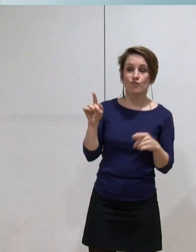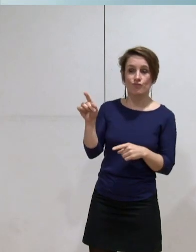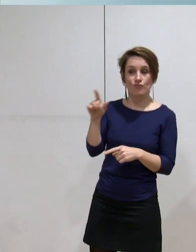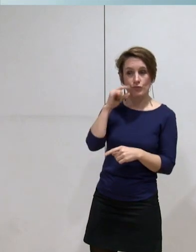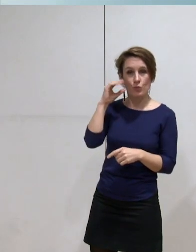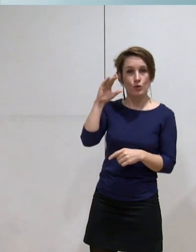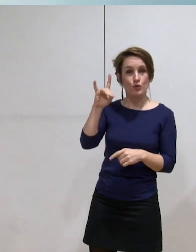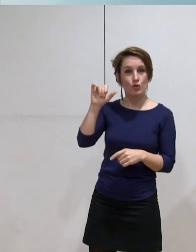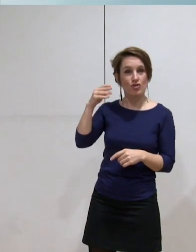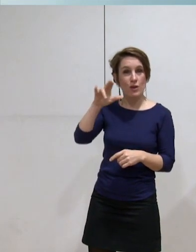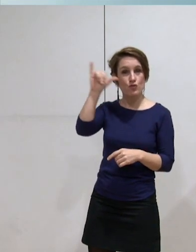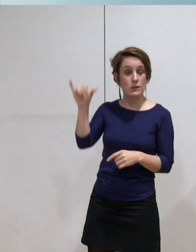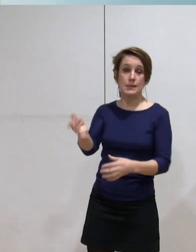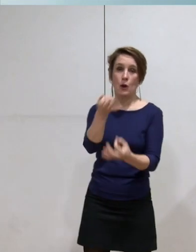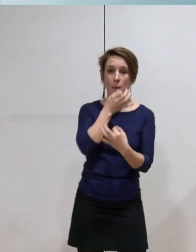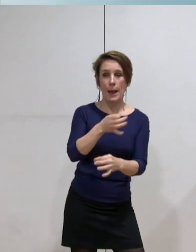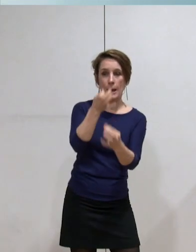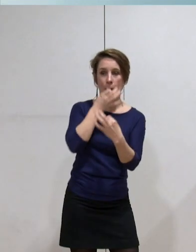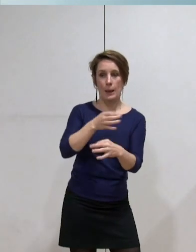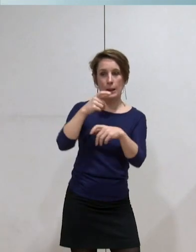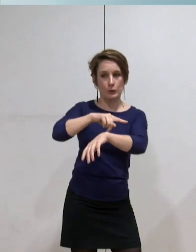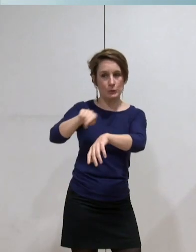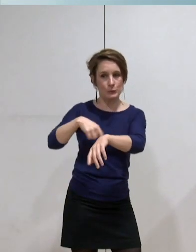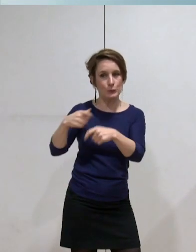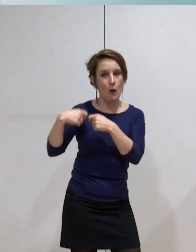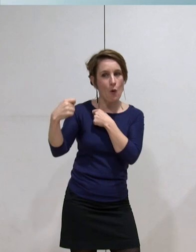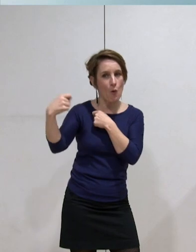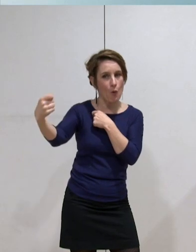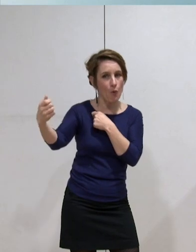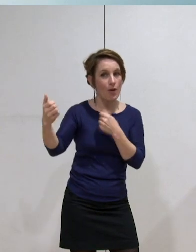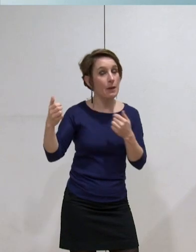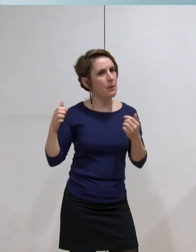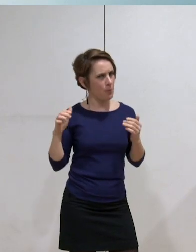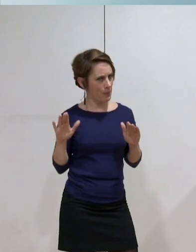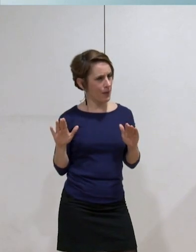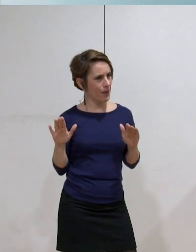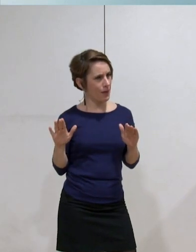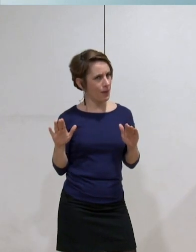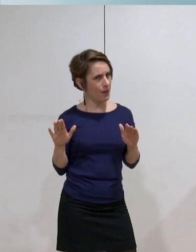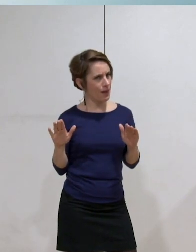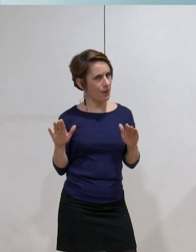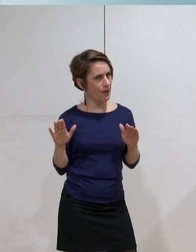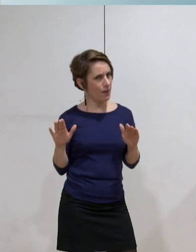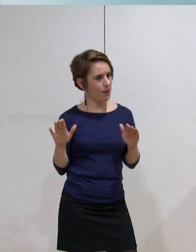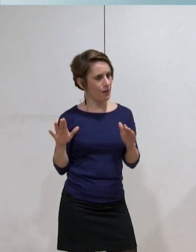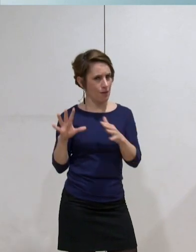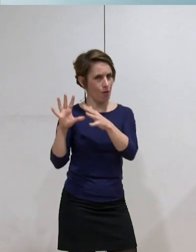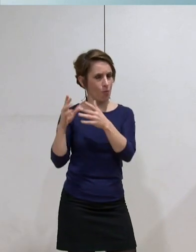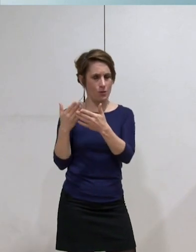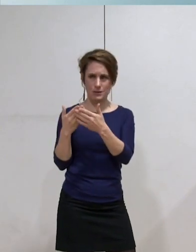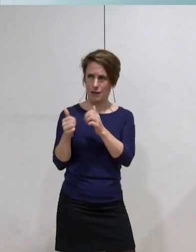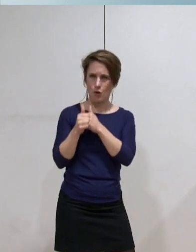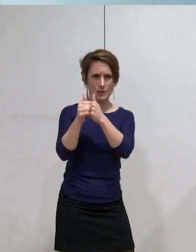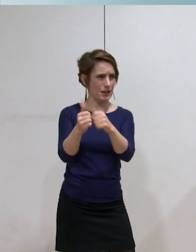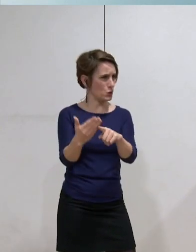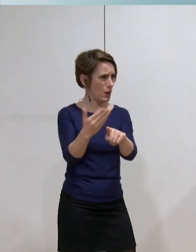longtemps mais ça fait référence quand même à votre au nombre d'interventions que vous avez faites qui sont en